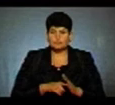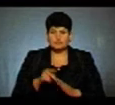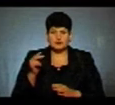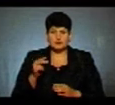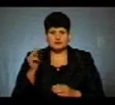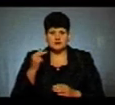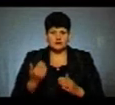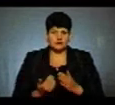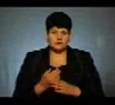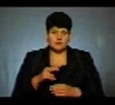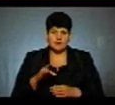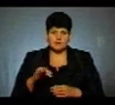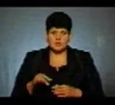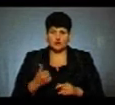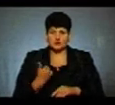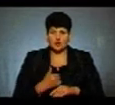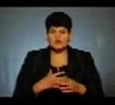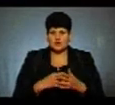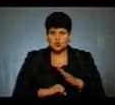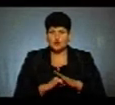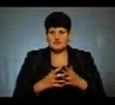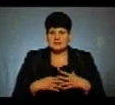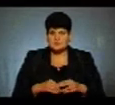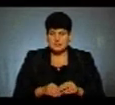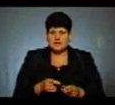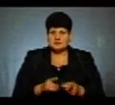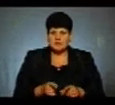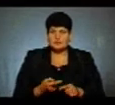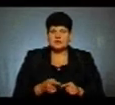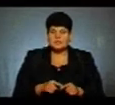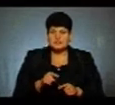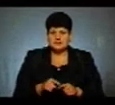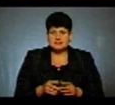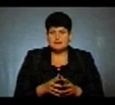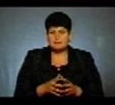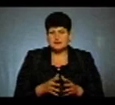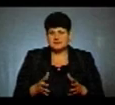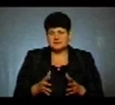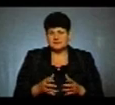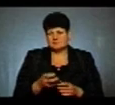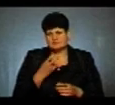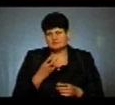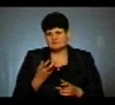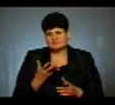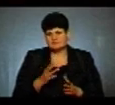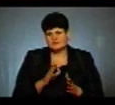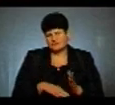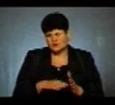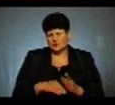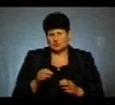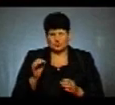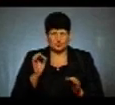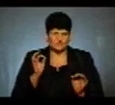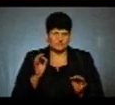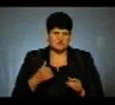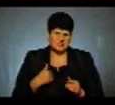вивчати новий предмет «Основи сім'ї». Насправді, звучить це максимально банально. «Основи сім'ї», ну,